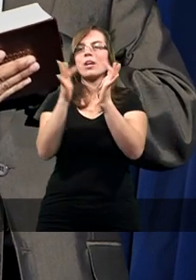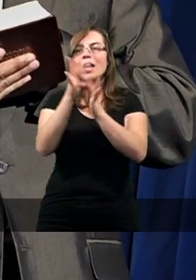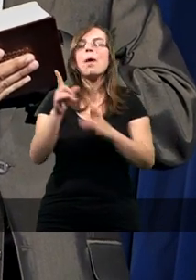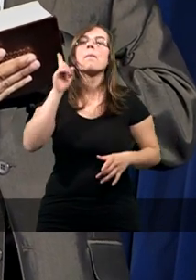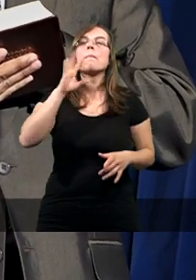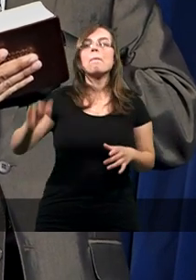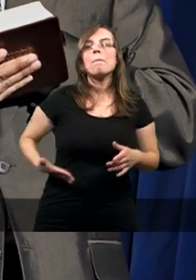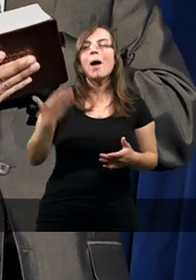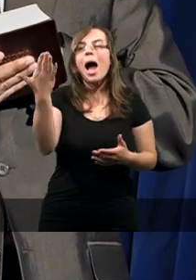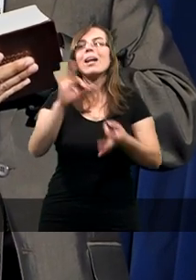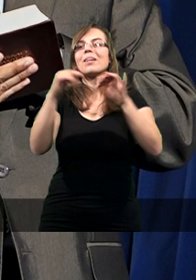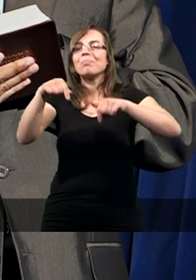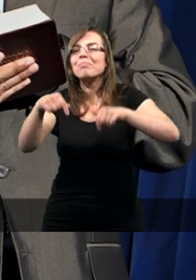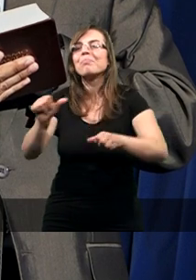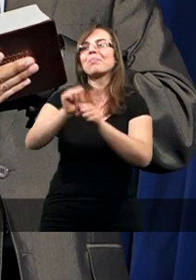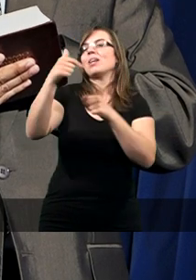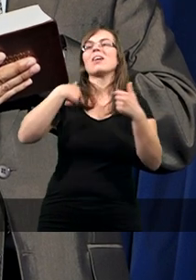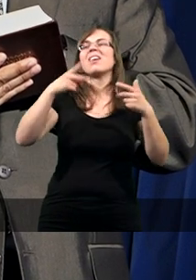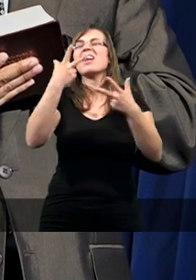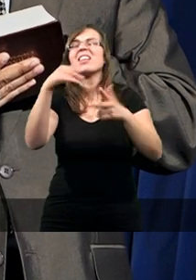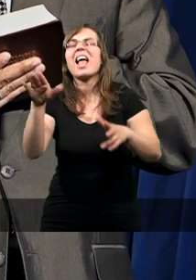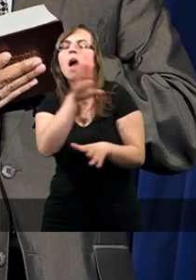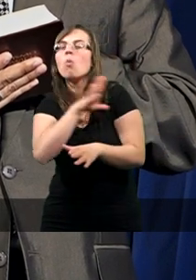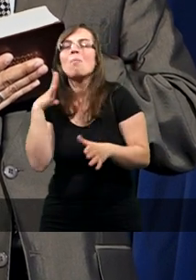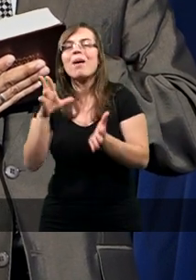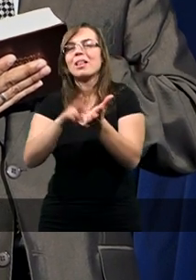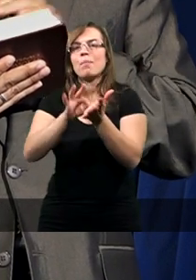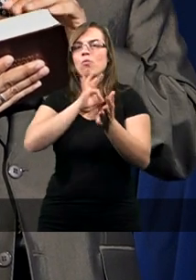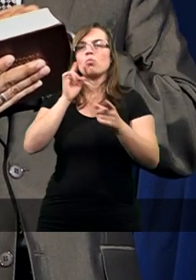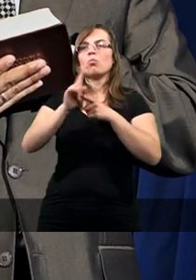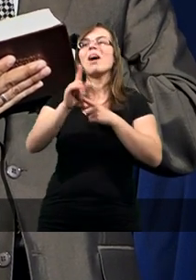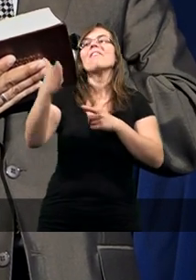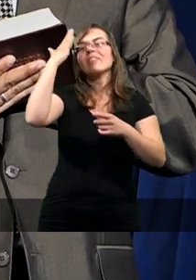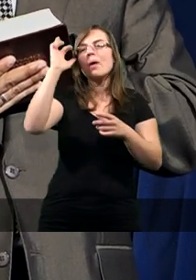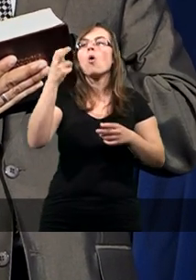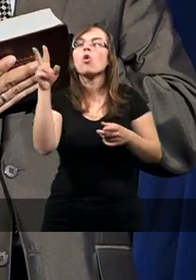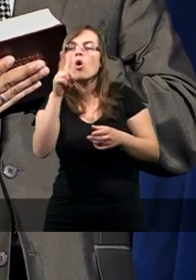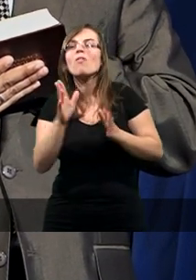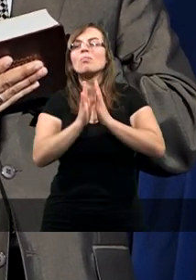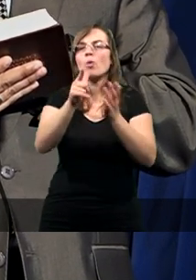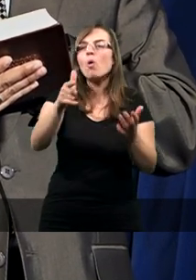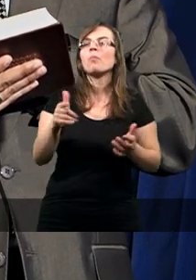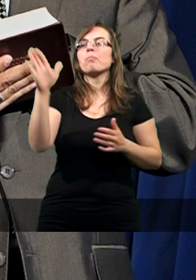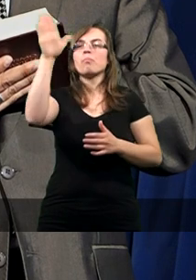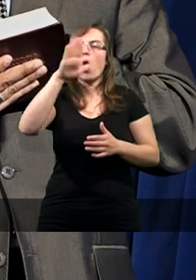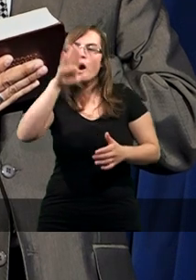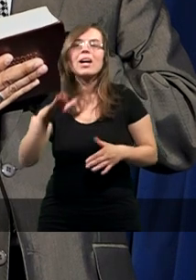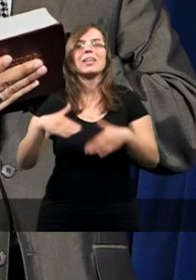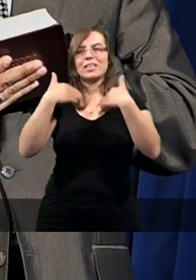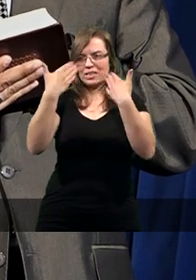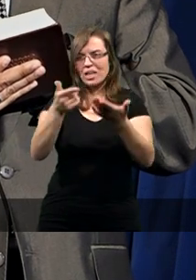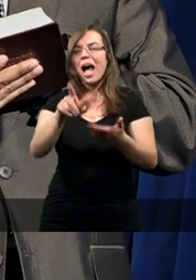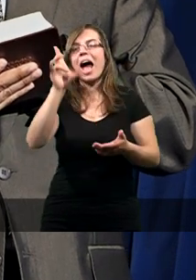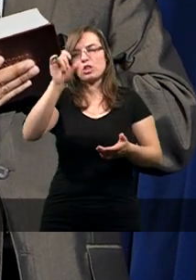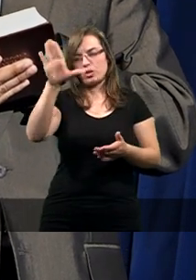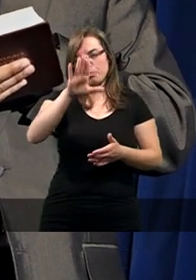Jezusa, Panie, gdybyś tu był, nie byłby umarł brat mój, ale i teraz wiem, że o cokolwiek byś prosił Boga, da